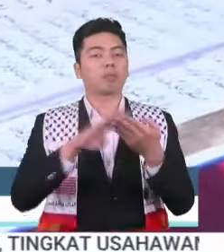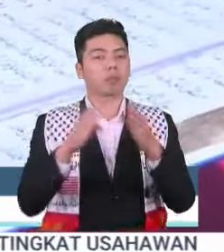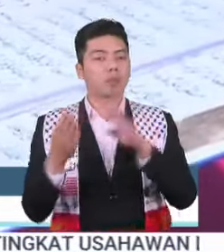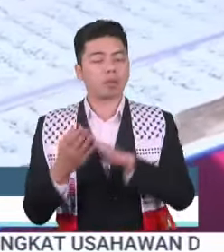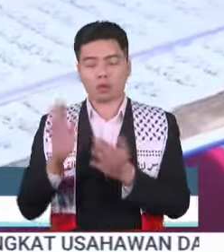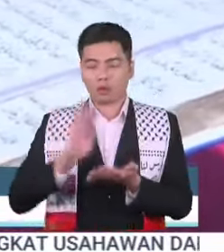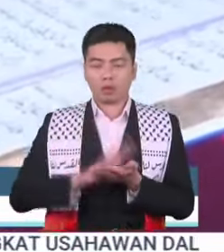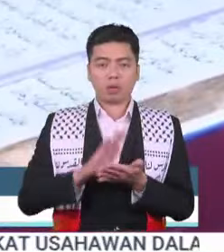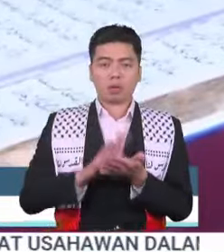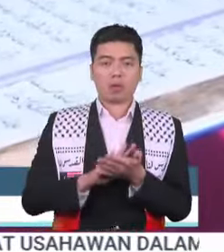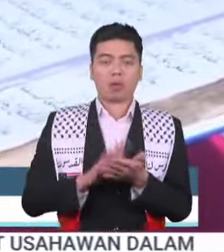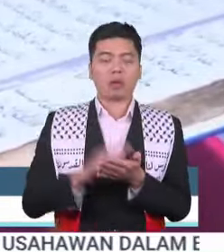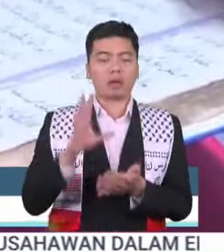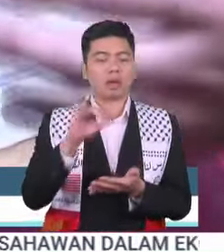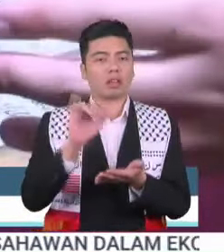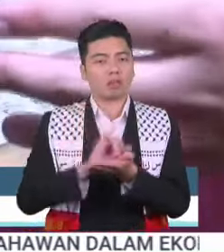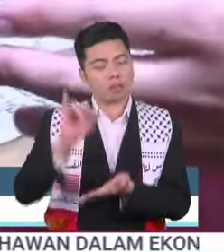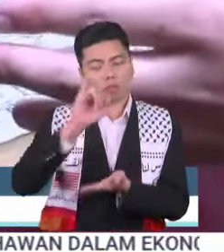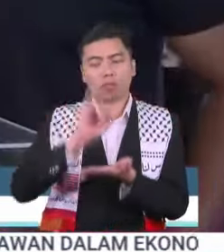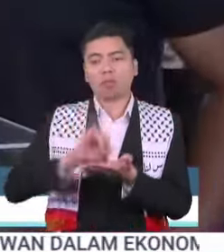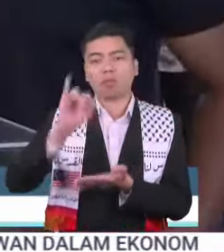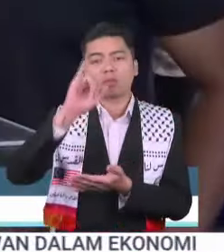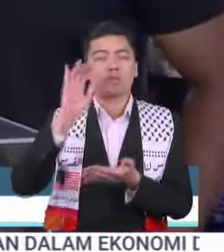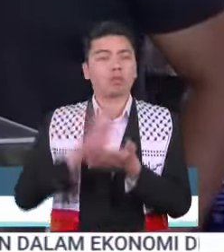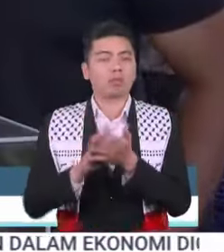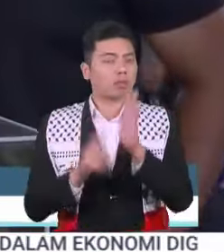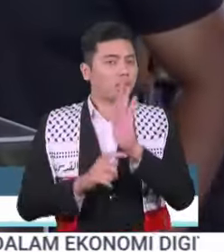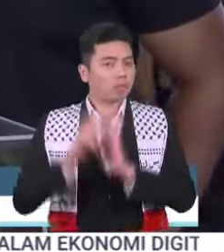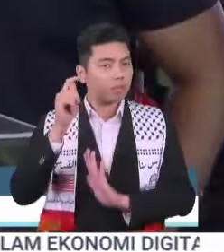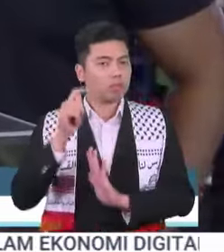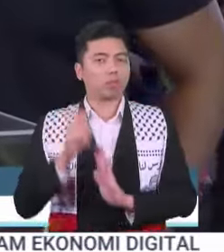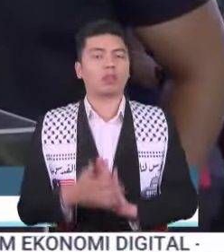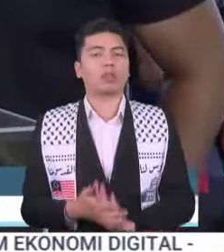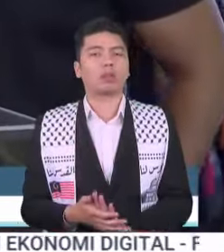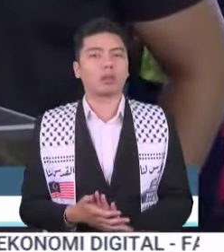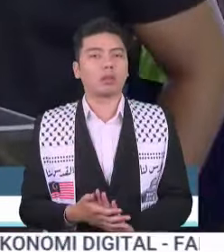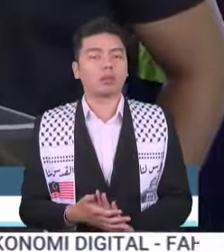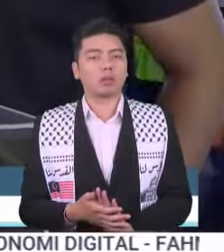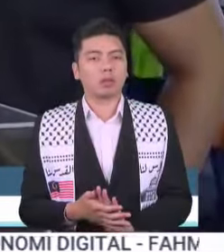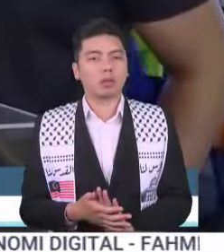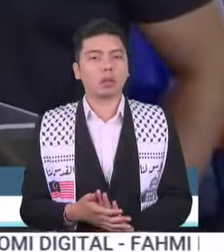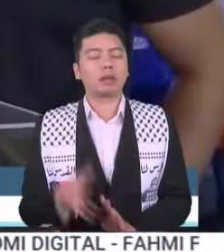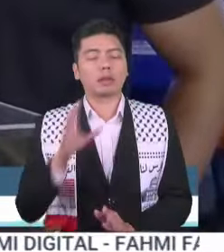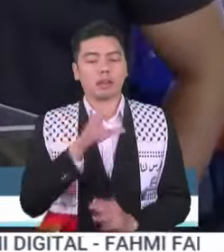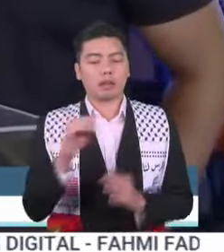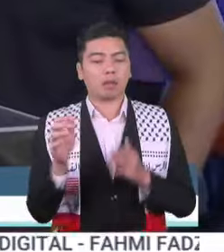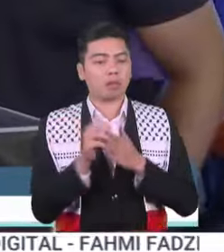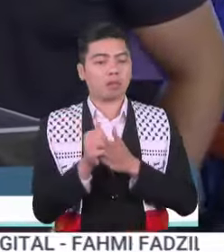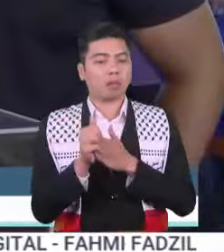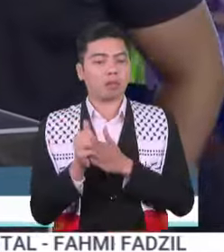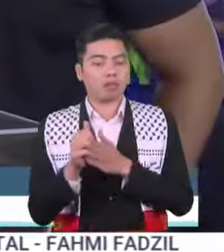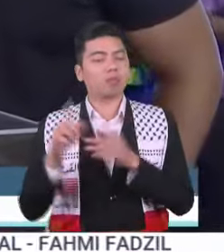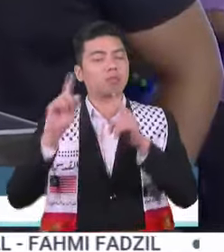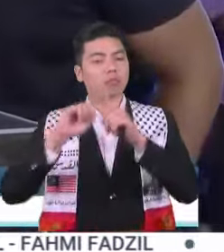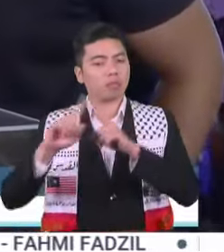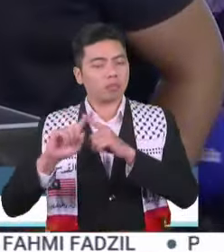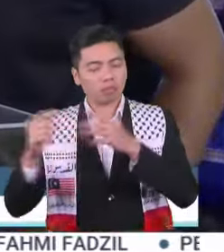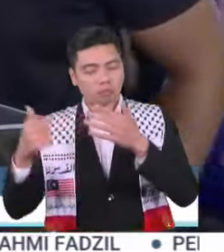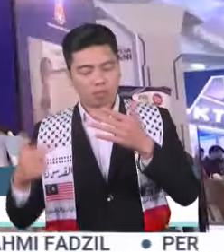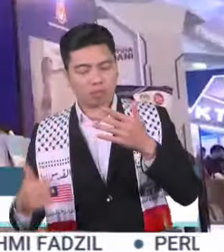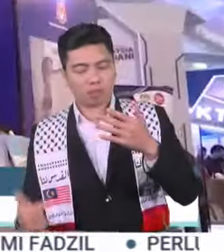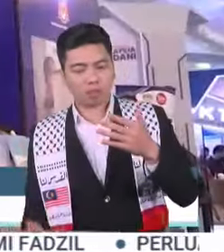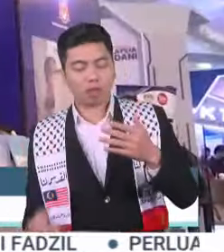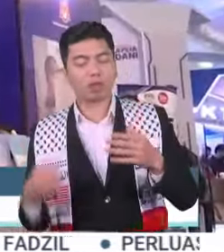prasekolah, daripada ke institusi pengajian tinggi sehingga di ke arah pemimpin ke akar rumbinya. Memang kami